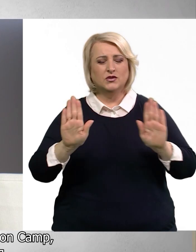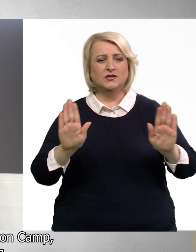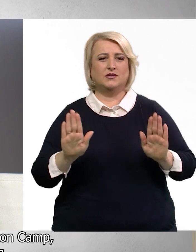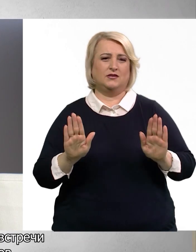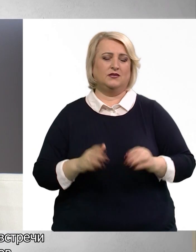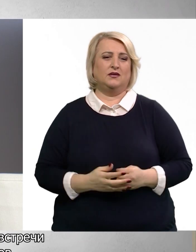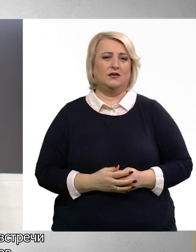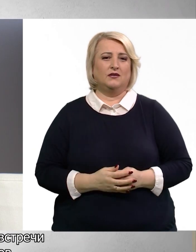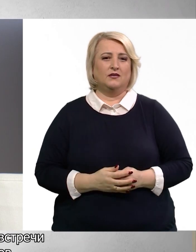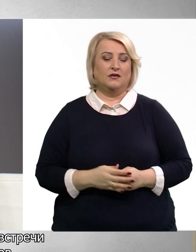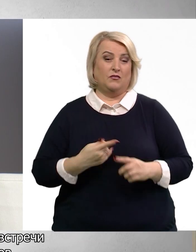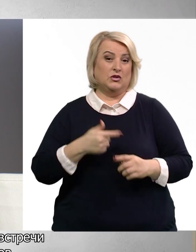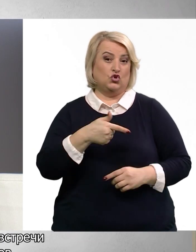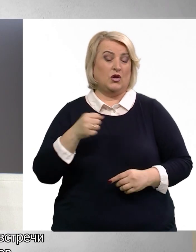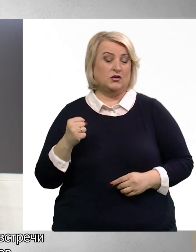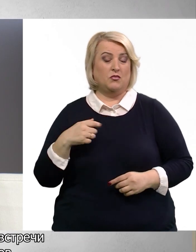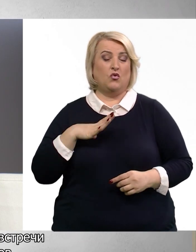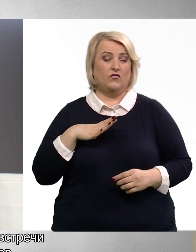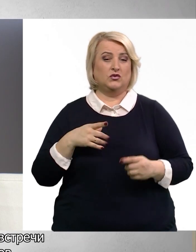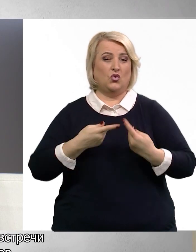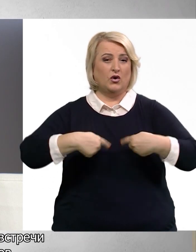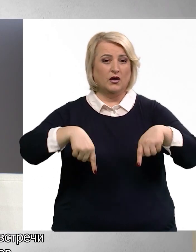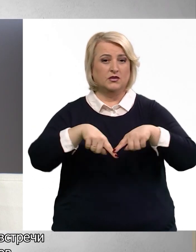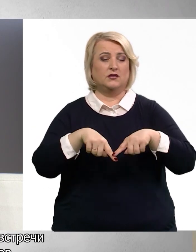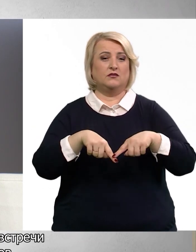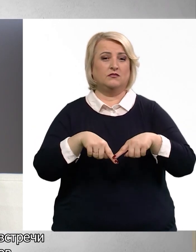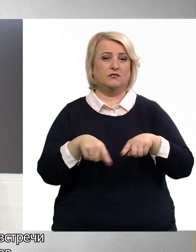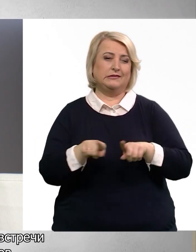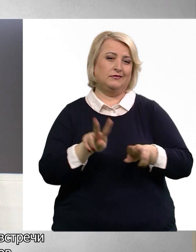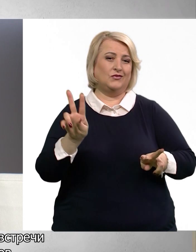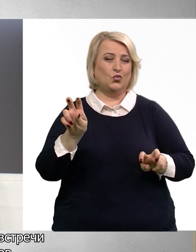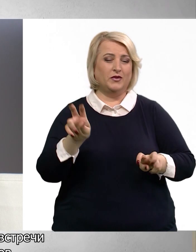și mai departe, Junior Achievement a organizat și organizează